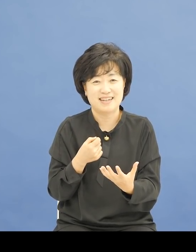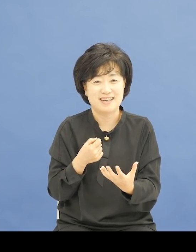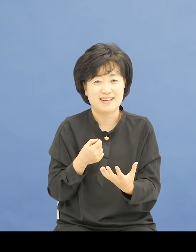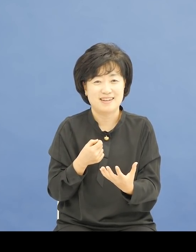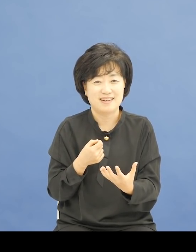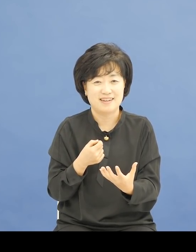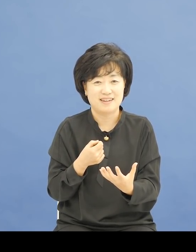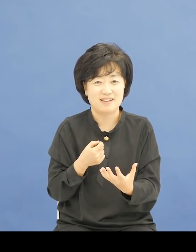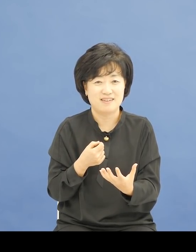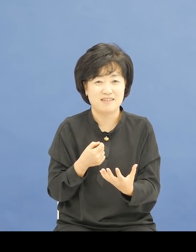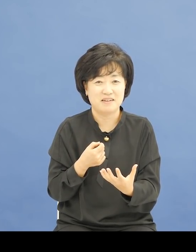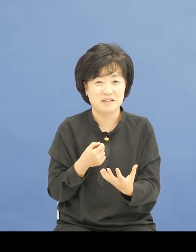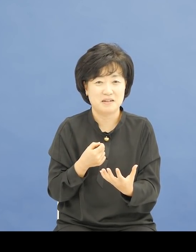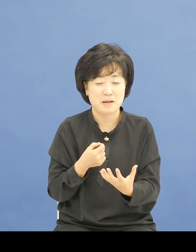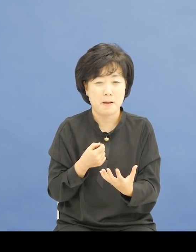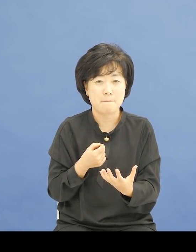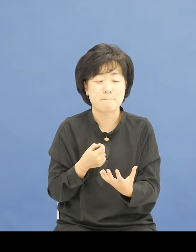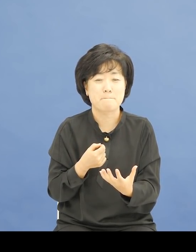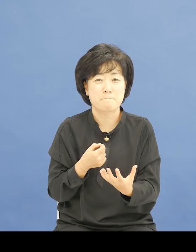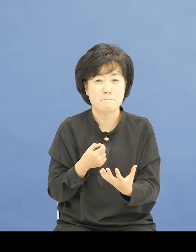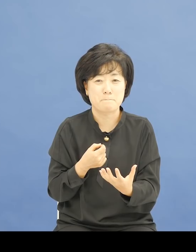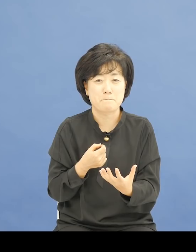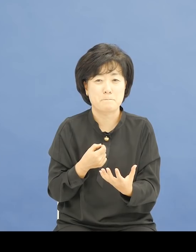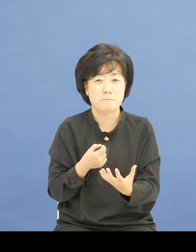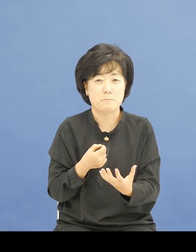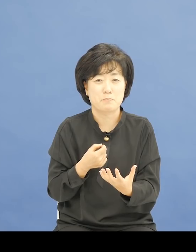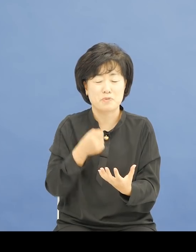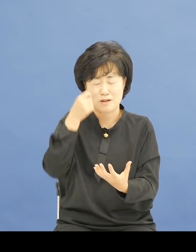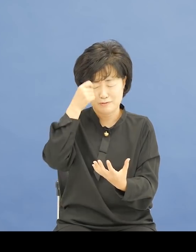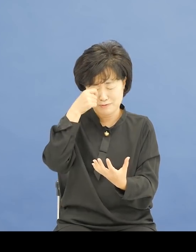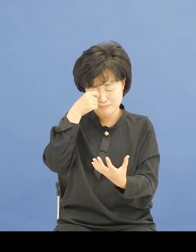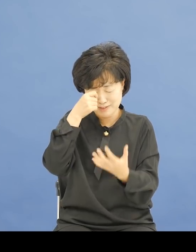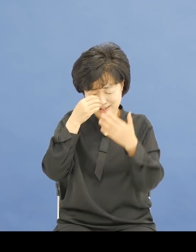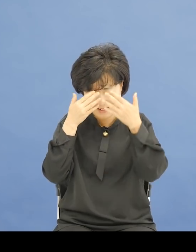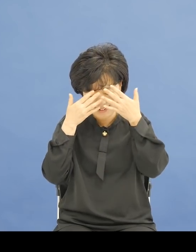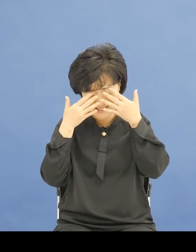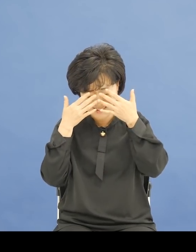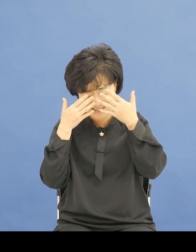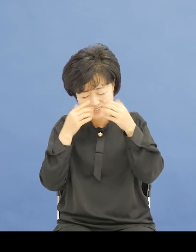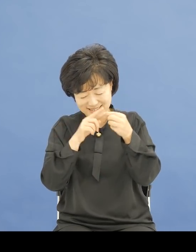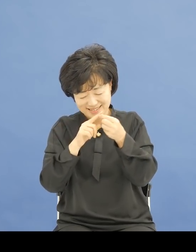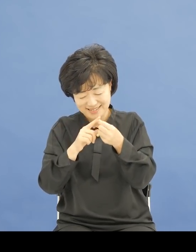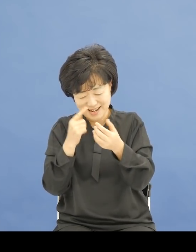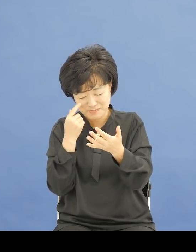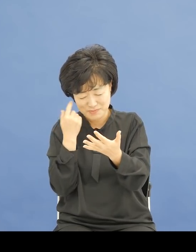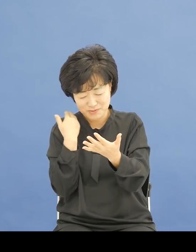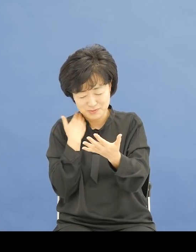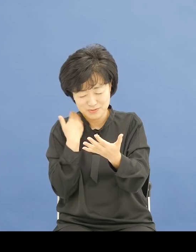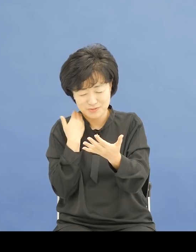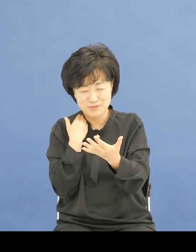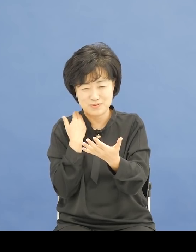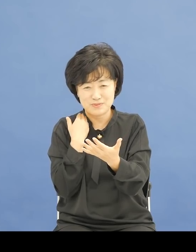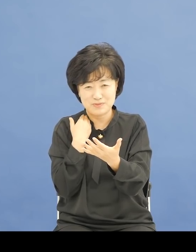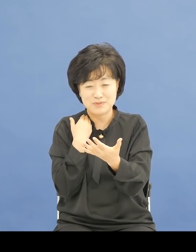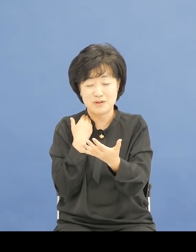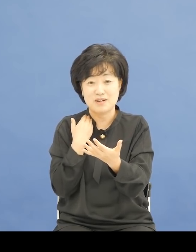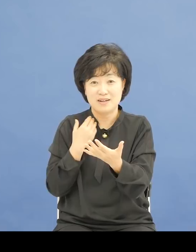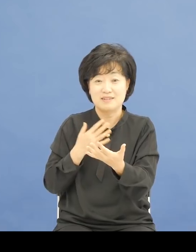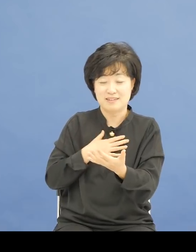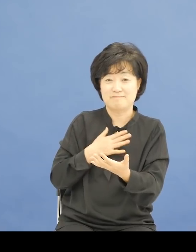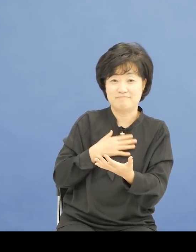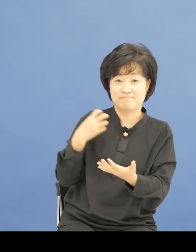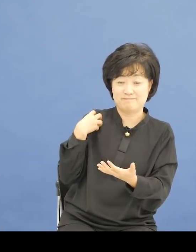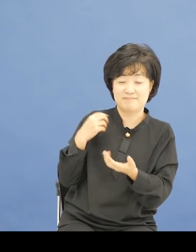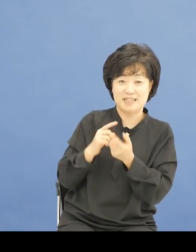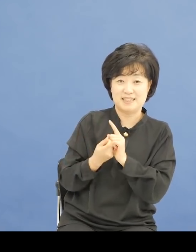나네요. 아이고. 예, 소개해 주세요. 눈물이 앞을 가려서 글씨가 안 어떻게 보여요. 제가 좀 어떻게 그럼 읽어드릴까요? 우리